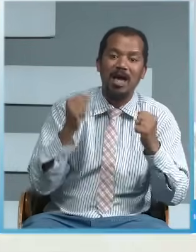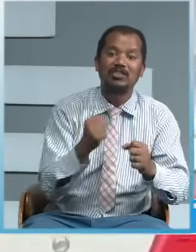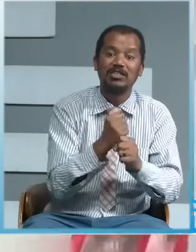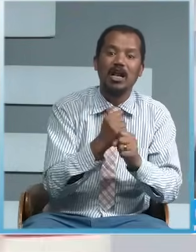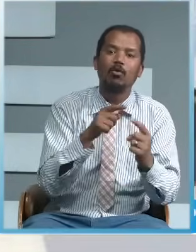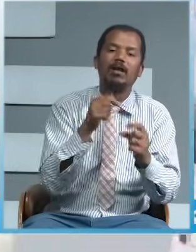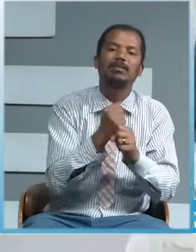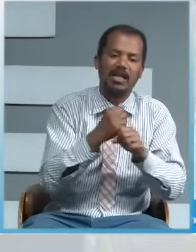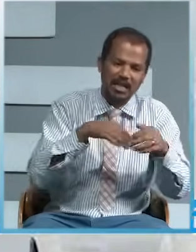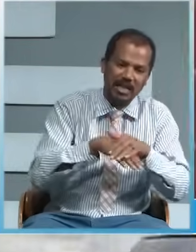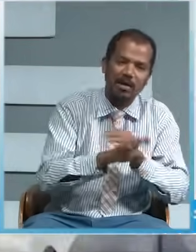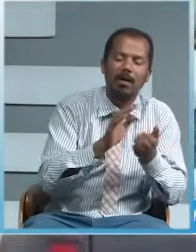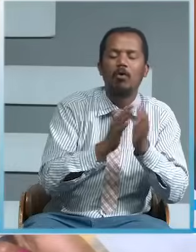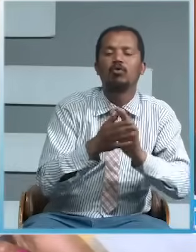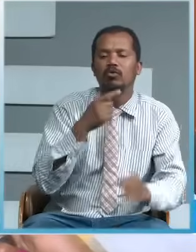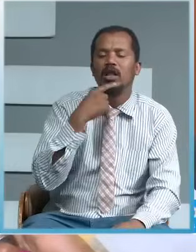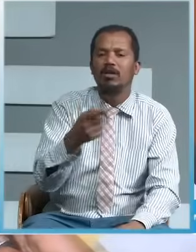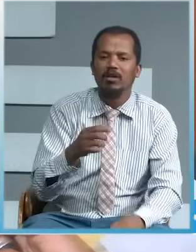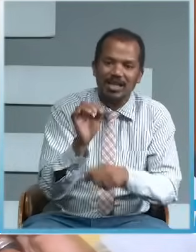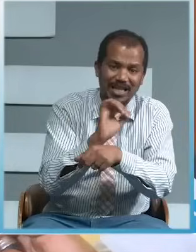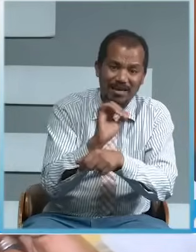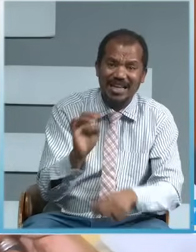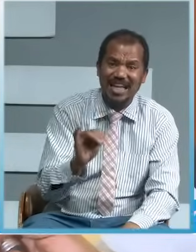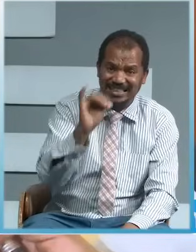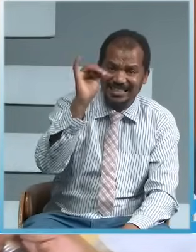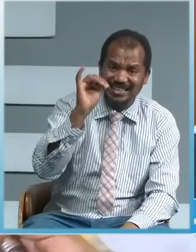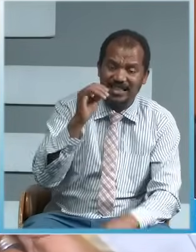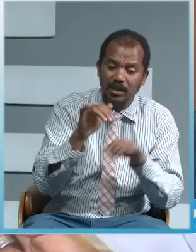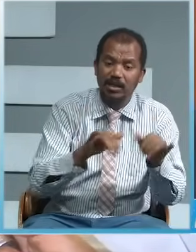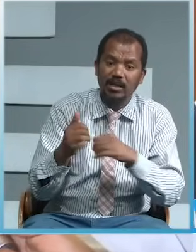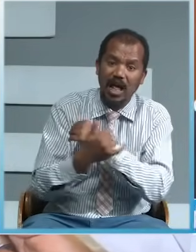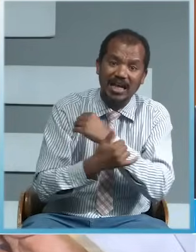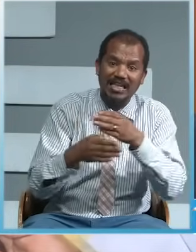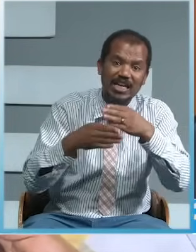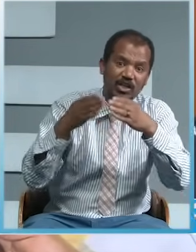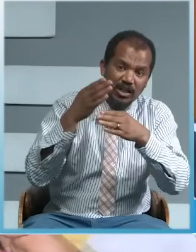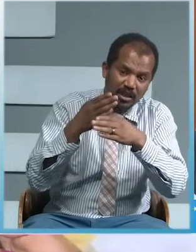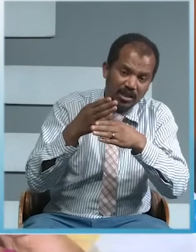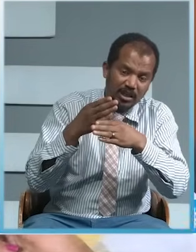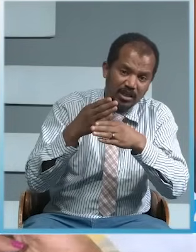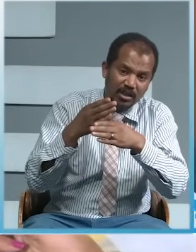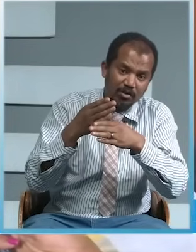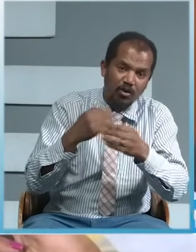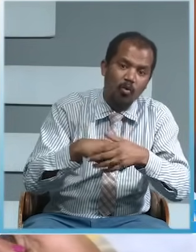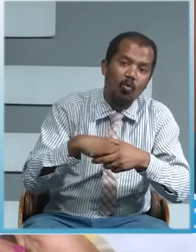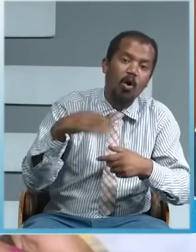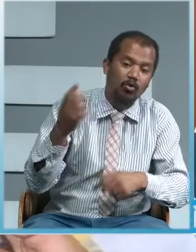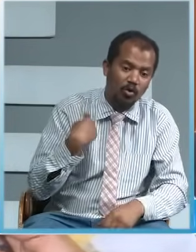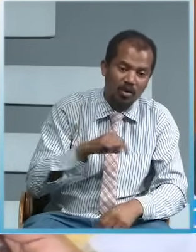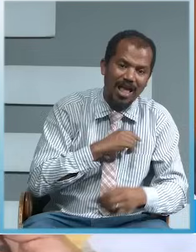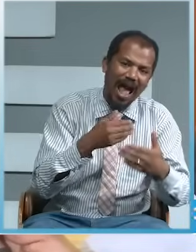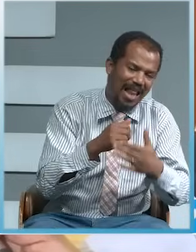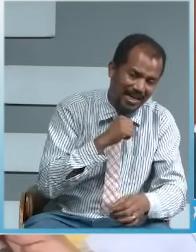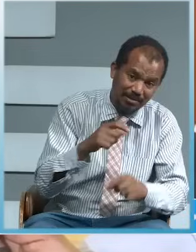የሚያስችል ስራ ወደ መስራት እየተገባ መሆኑን ተናግረዋል። የመኪና ጭስ እንደ ሀገር ስታንዳርድ ወጥቶኛ